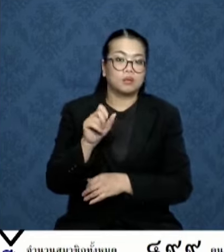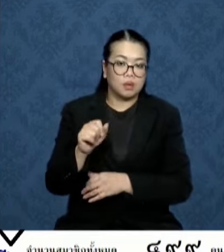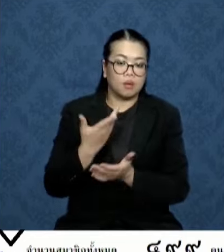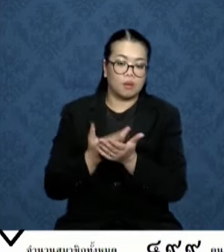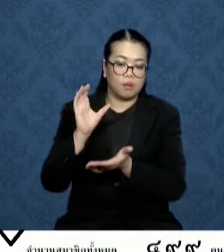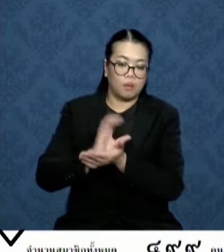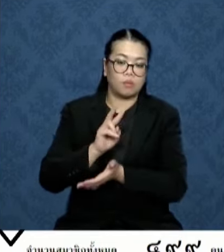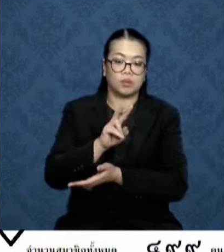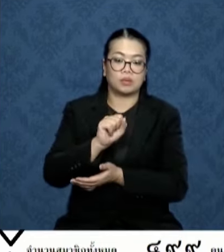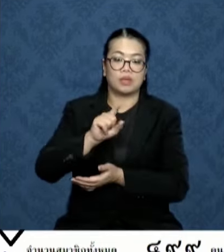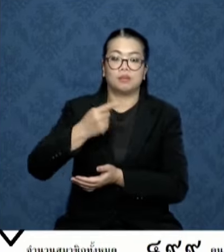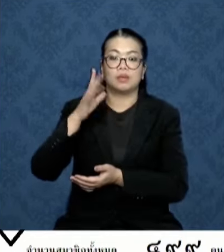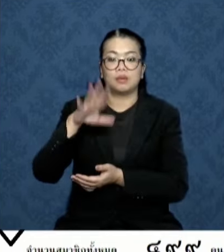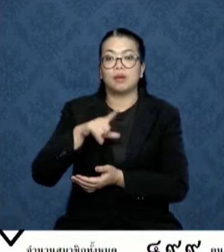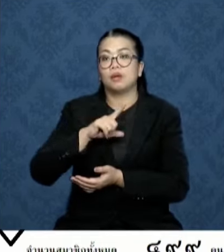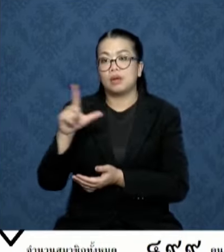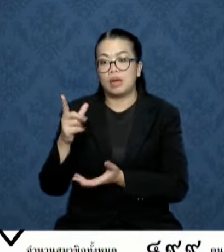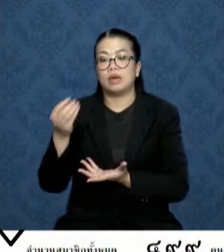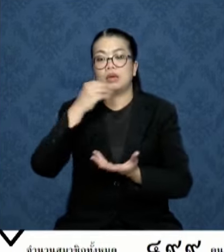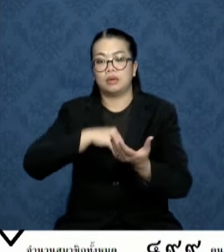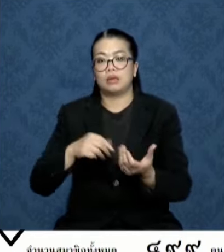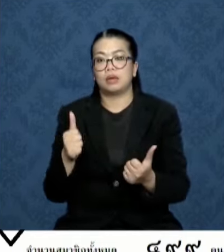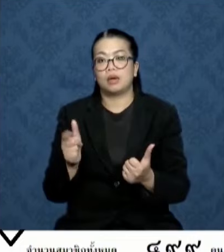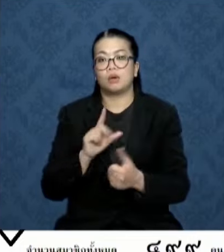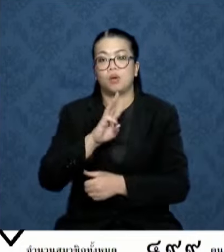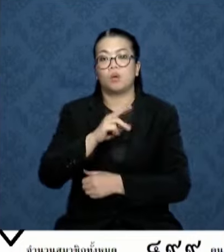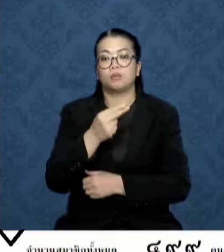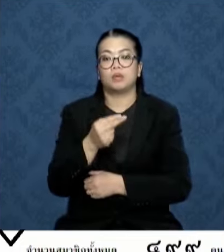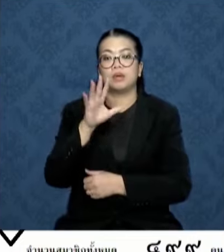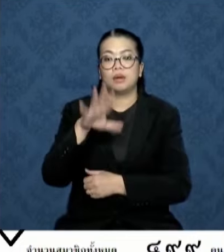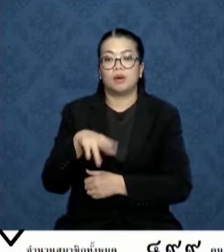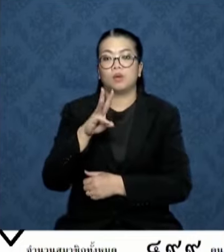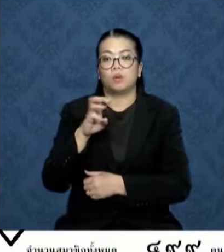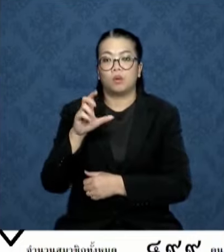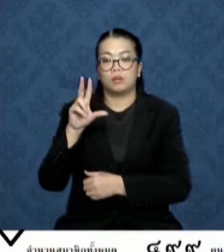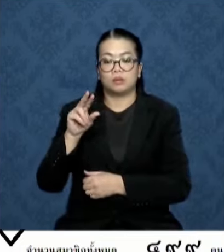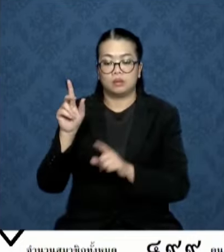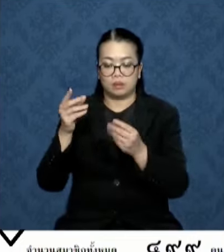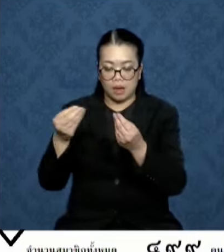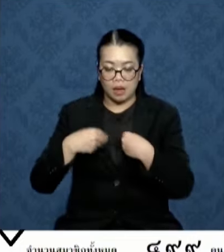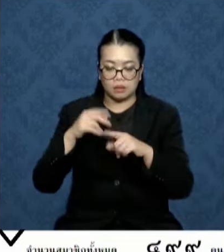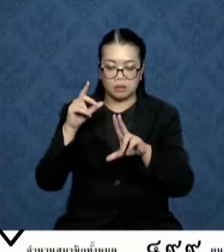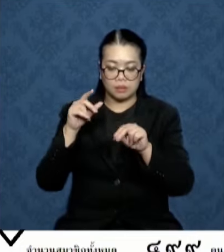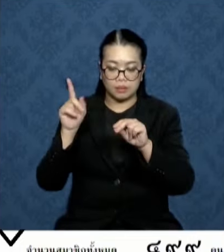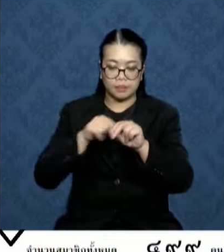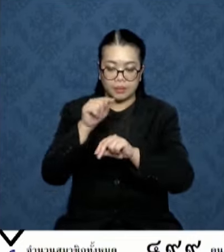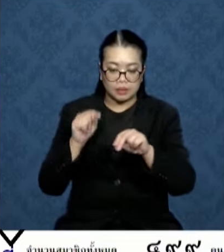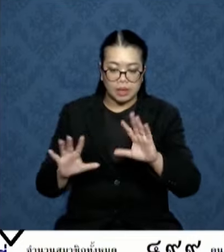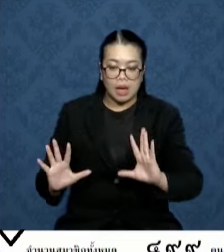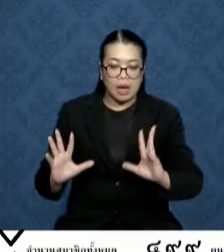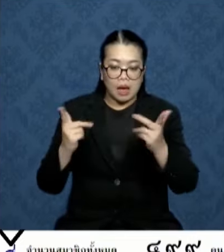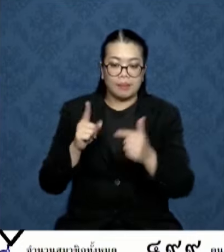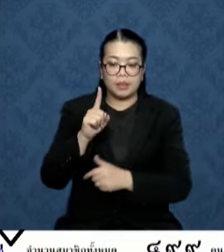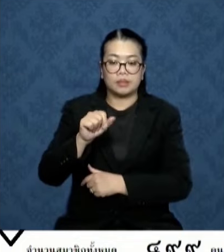ไป 2,15,000 ล้านได้มาเพียง 65,600 ล้หรอแค่ 30% เทานั้นครัขาดไป 1,50